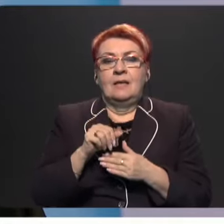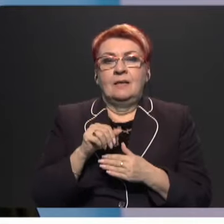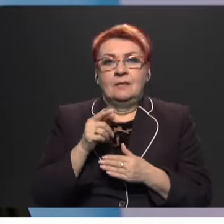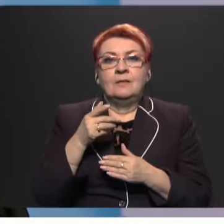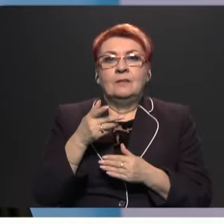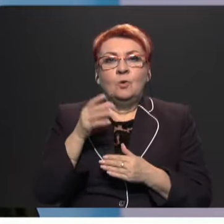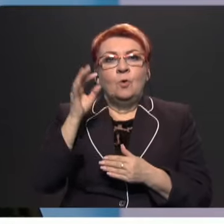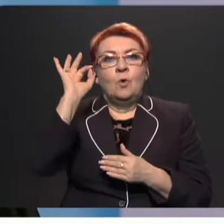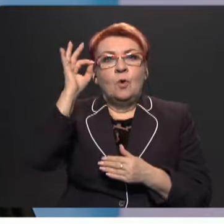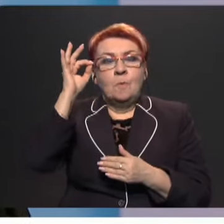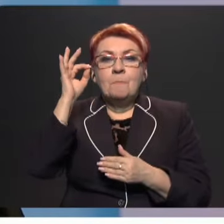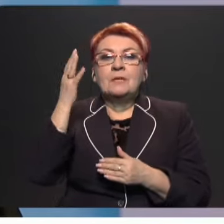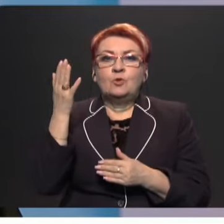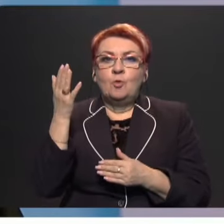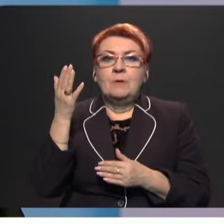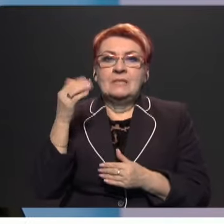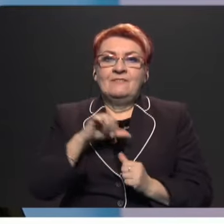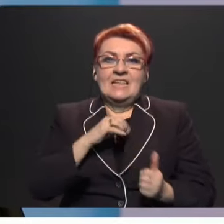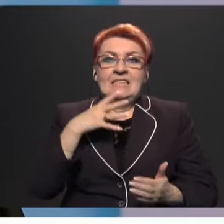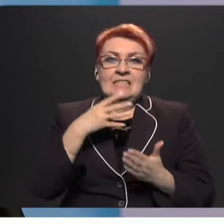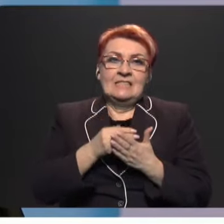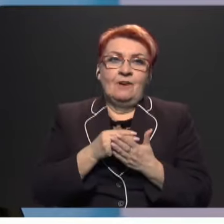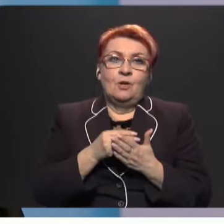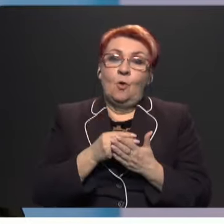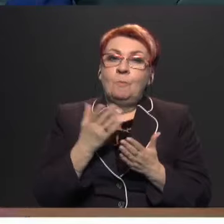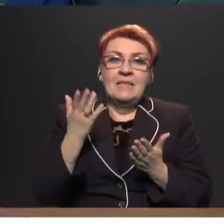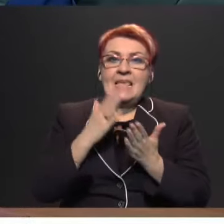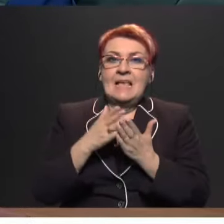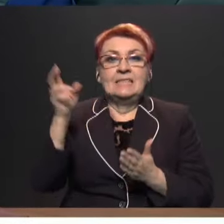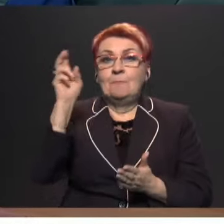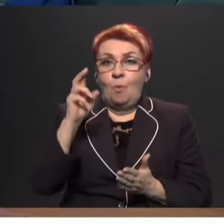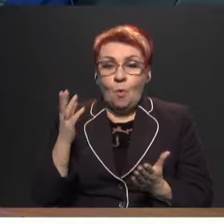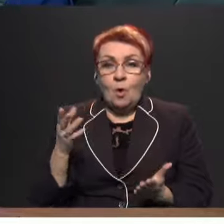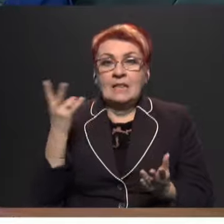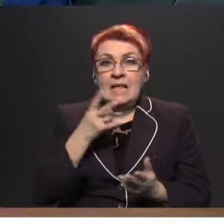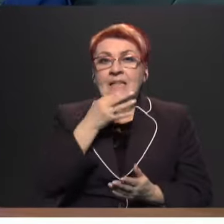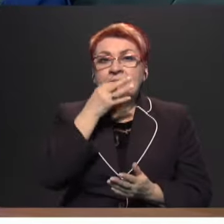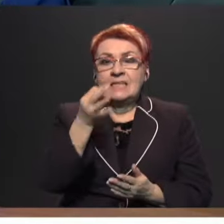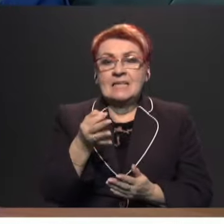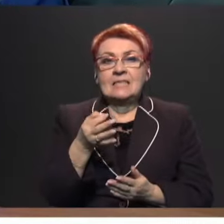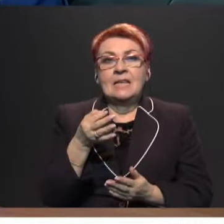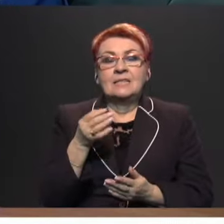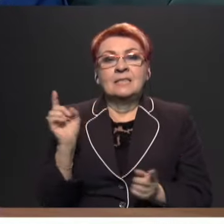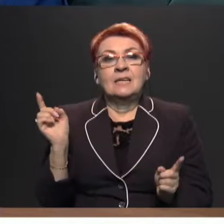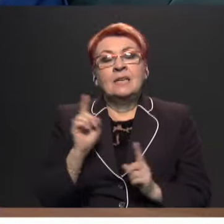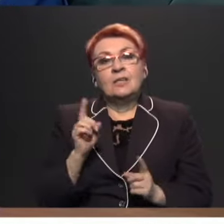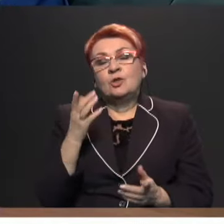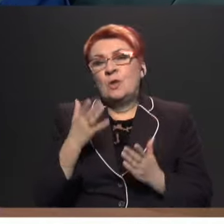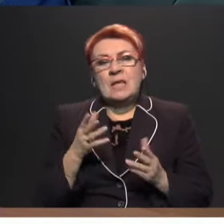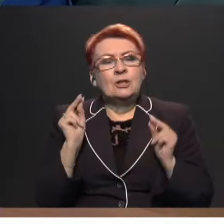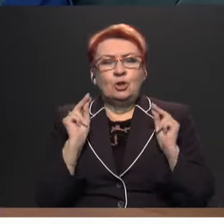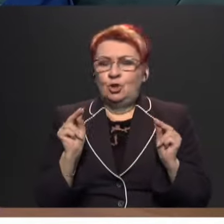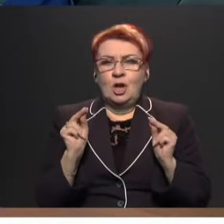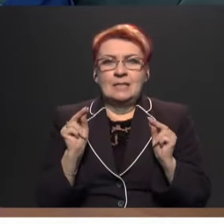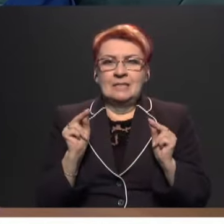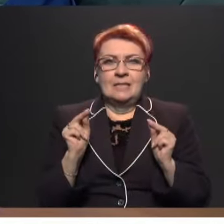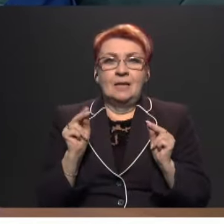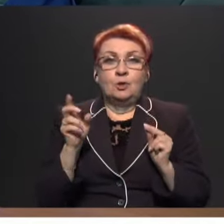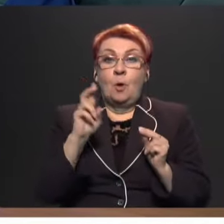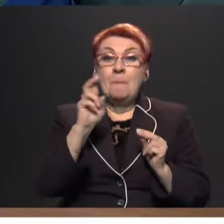сердце своем, несть Бог. И, собственно, надо сказать, что, если честно, то